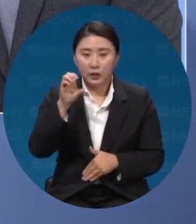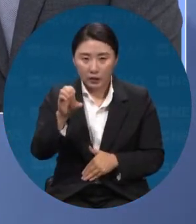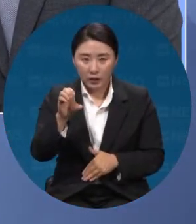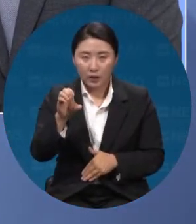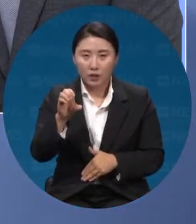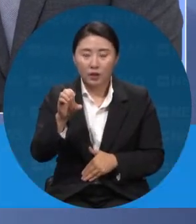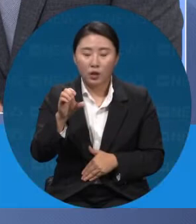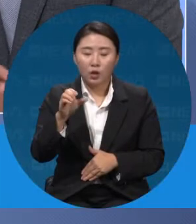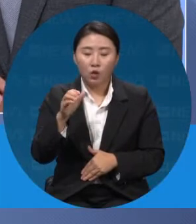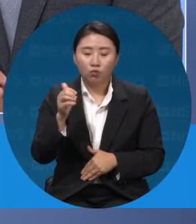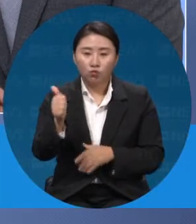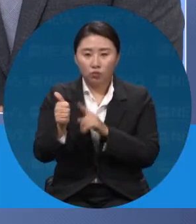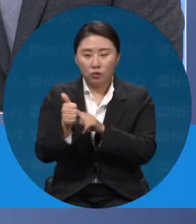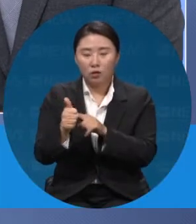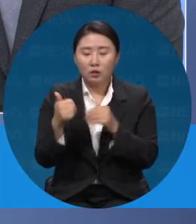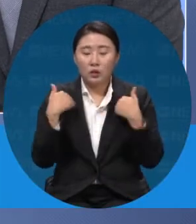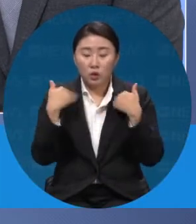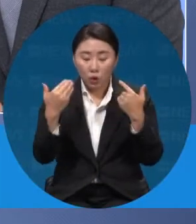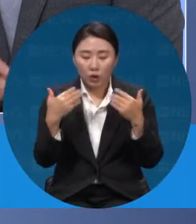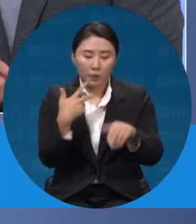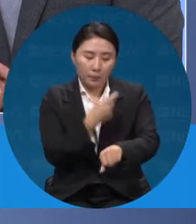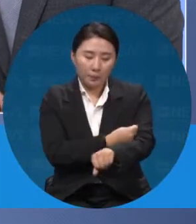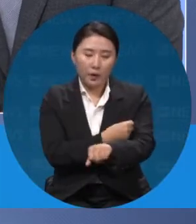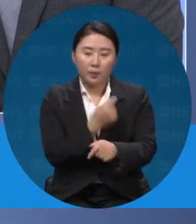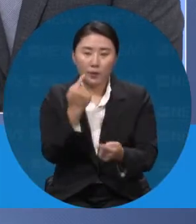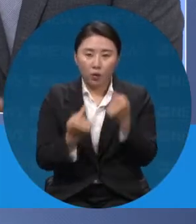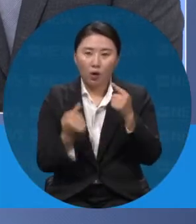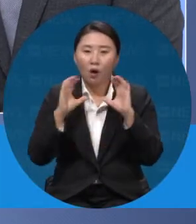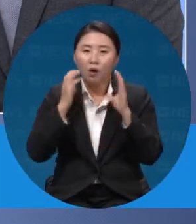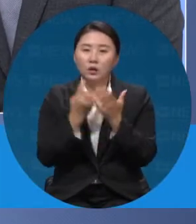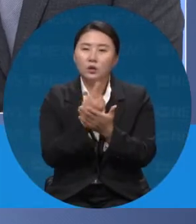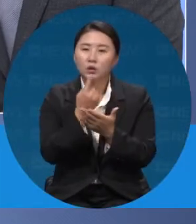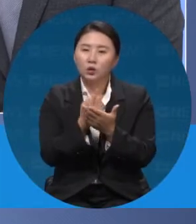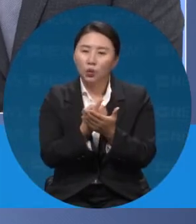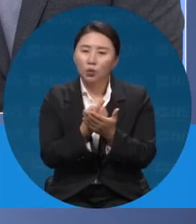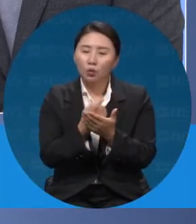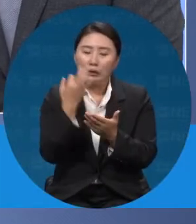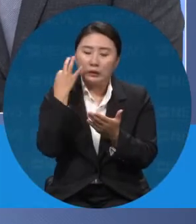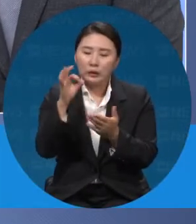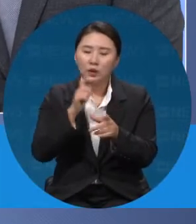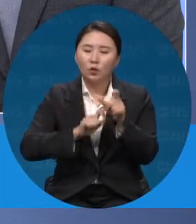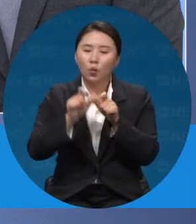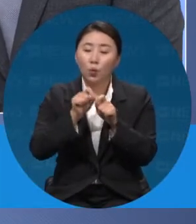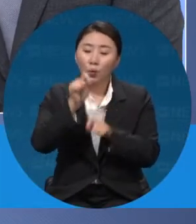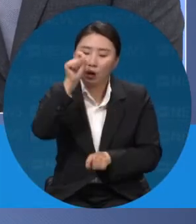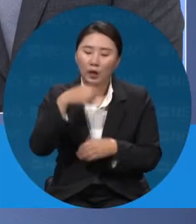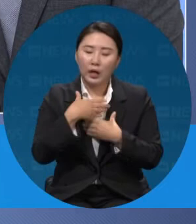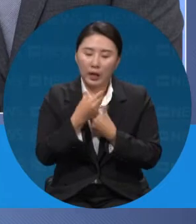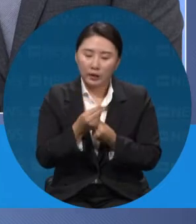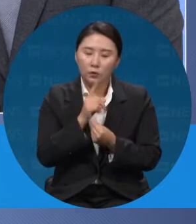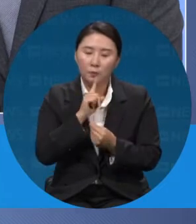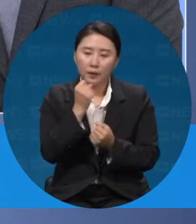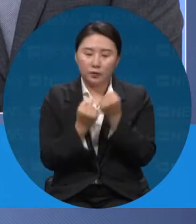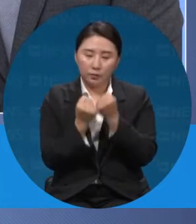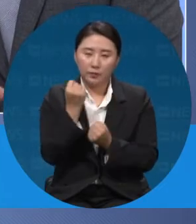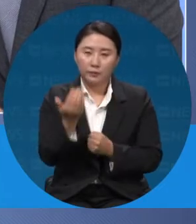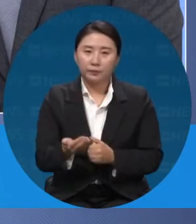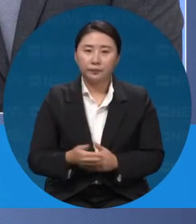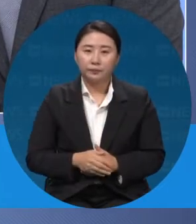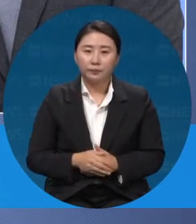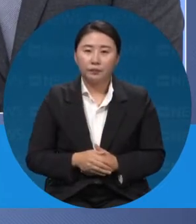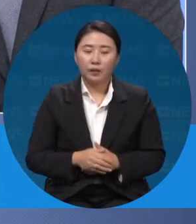원랜 스키 국장은 성인용 백신과 비교의 어린이용 백신은 승인까지 더 오랜 시간이 걸려 안전하다 고 설명했습니다